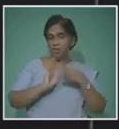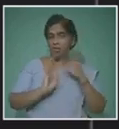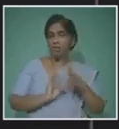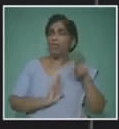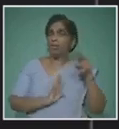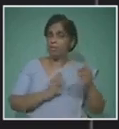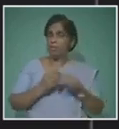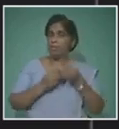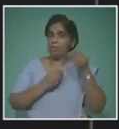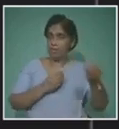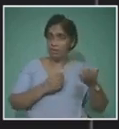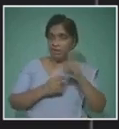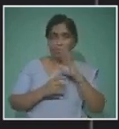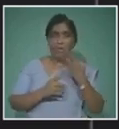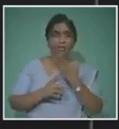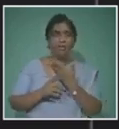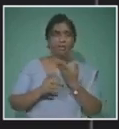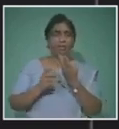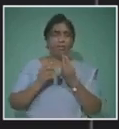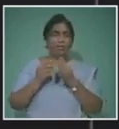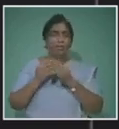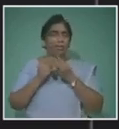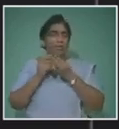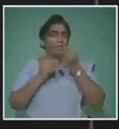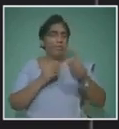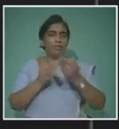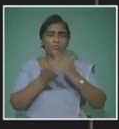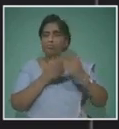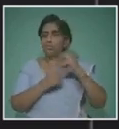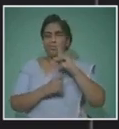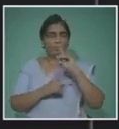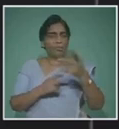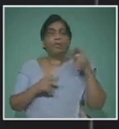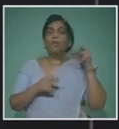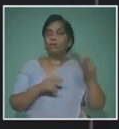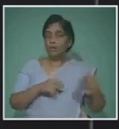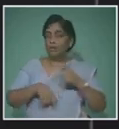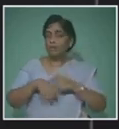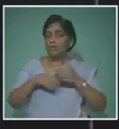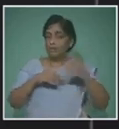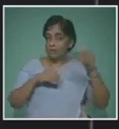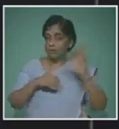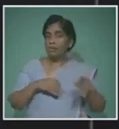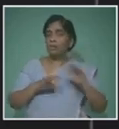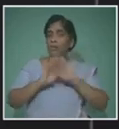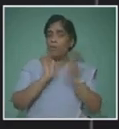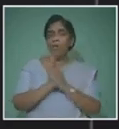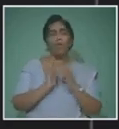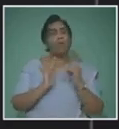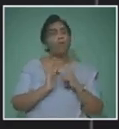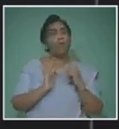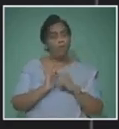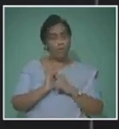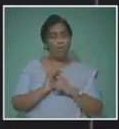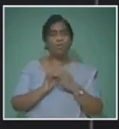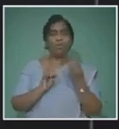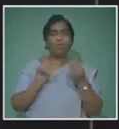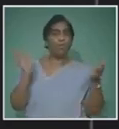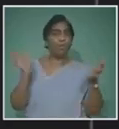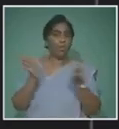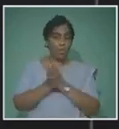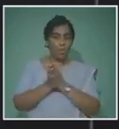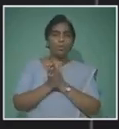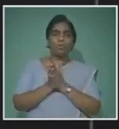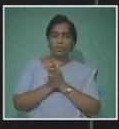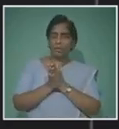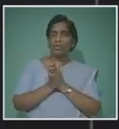ඔවුන්ට දෙනවා කියපු මොරටෝරියම් එක 7,000ක්වත් දීලා නැහැ. ඒ වෙනුවට ඒ කාලය තුර එකතු වෙච්ච පොලිය අද ප්‍රාග්ධනයට කැපිටල්